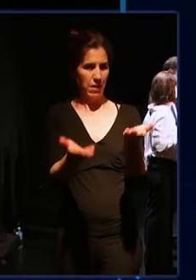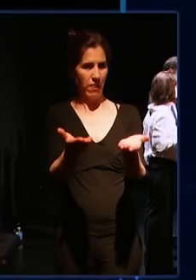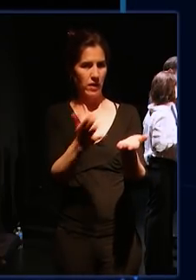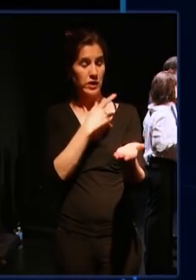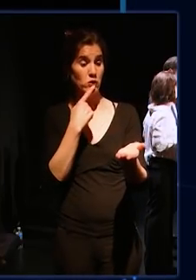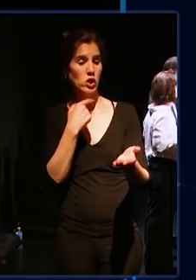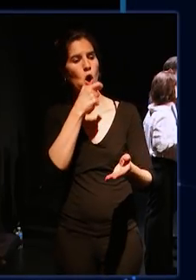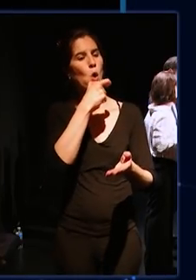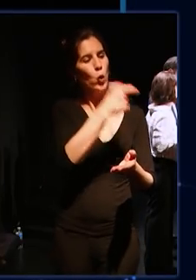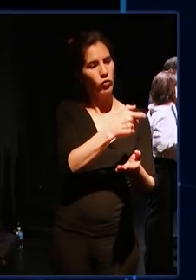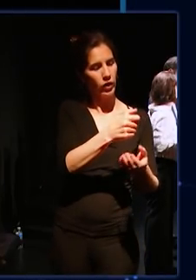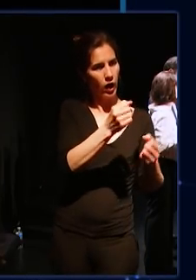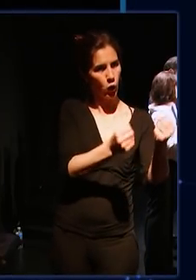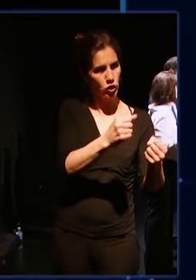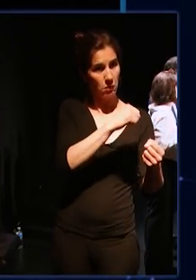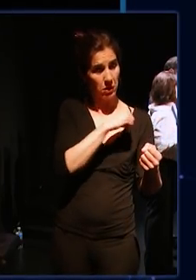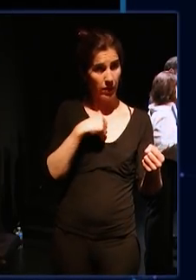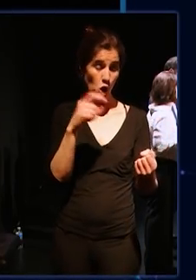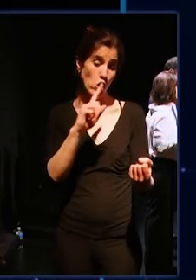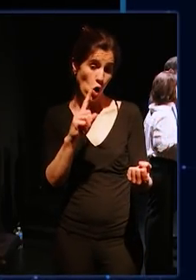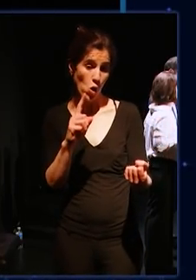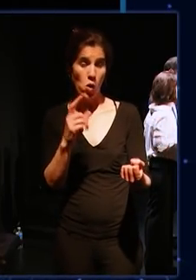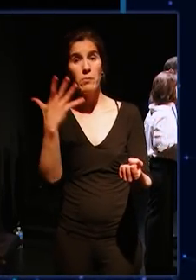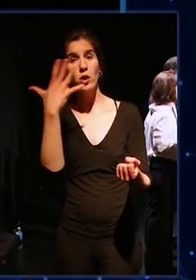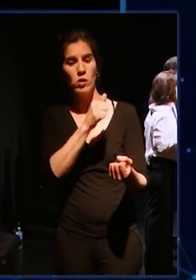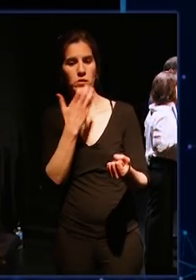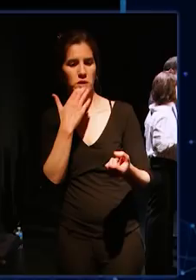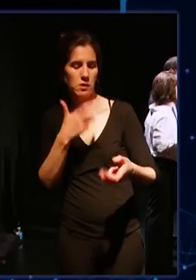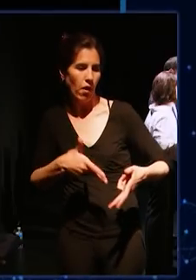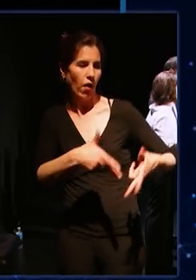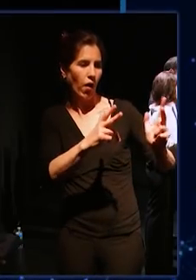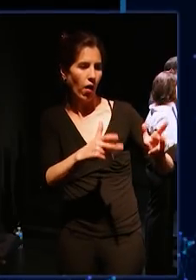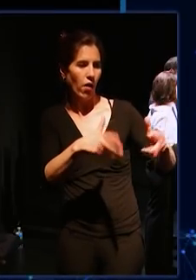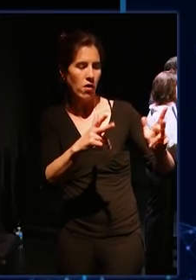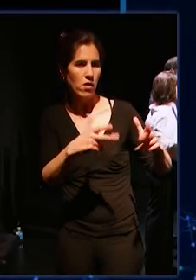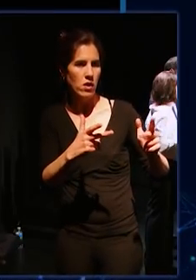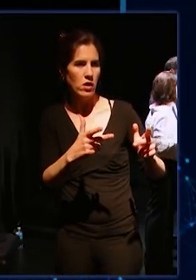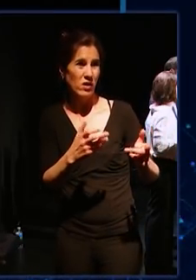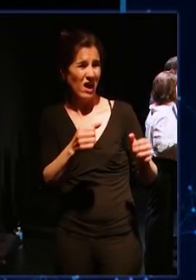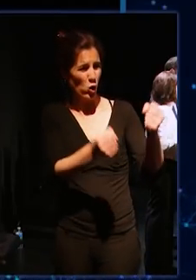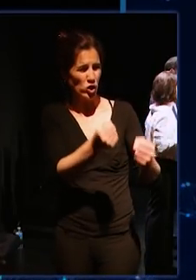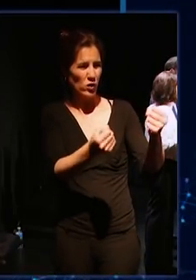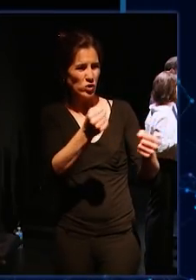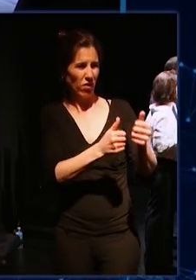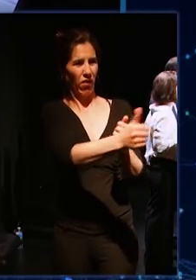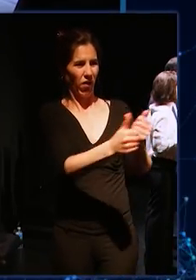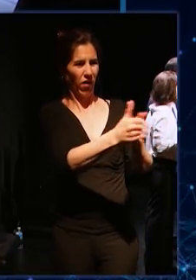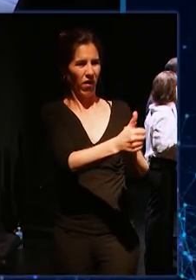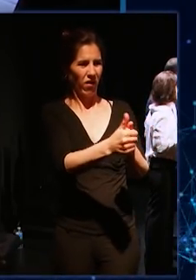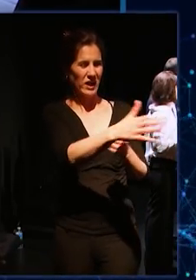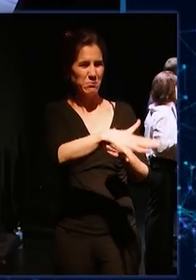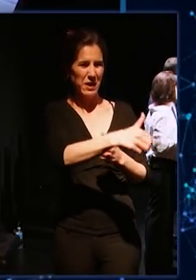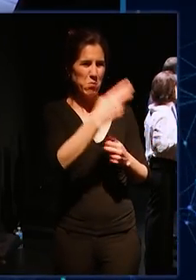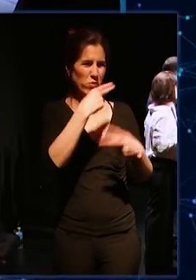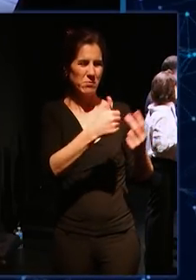som, però no podem donar eternament més espai públic al cotxe. El